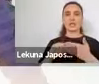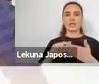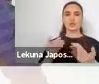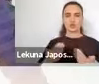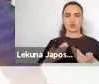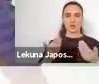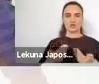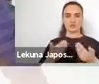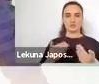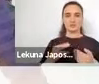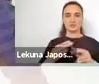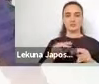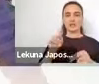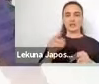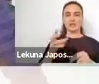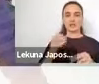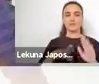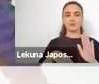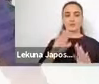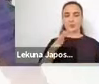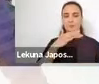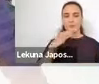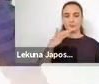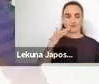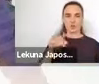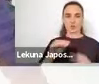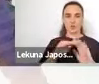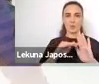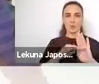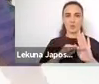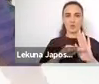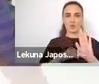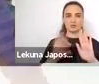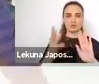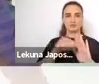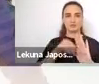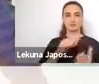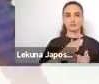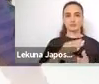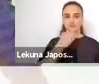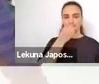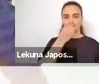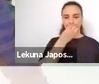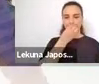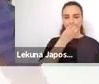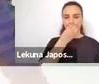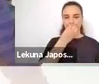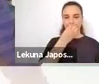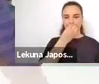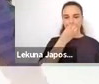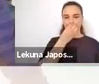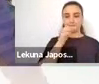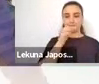და იქ კიდევ უფრო ბევრი კომპონენტი შემოდის. ეს არის დაუშვათ ერთი, როგორ შეგვიძლია